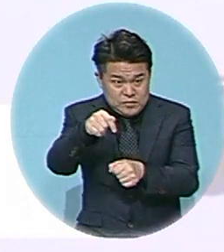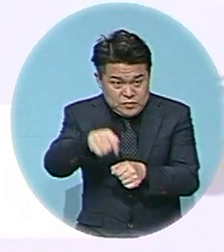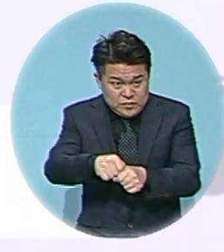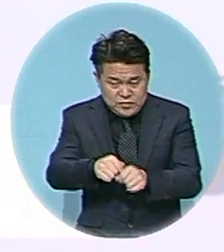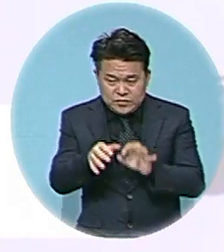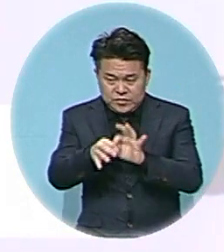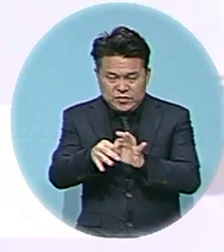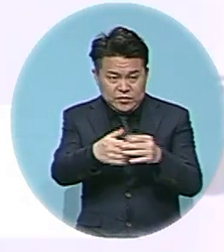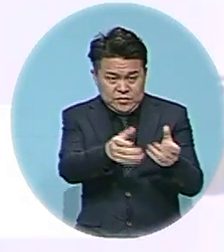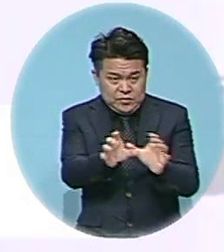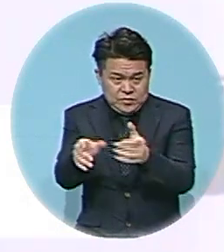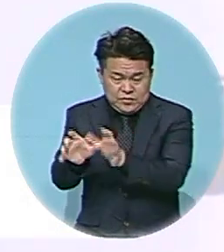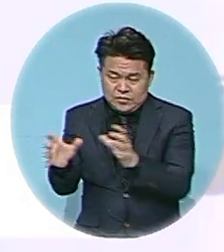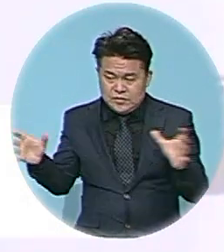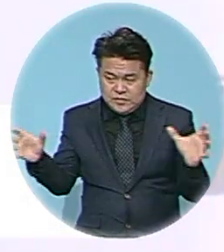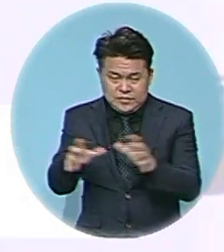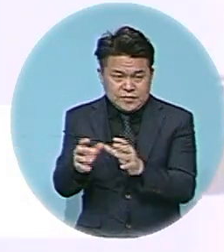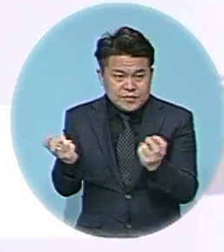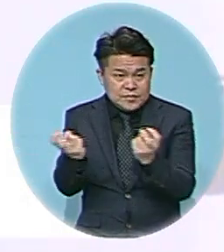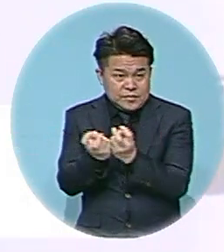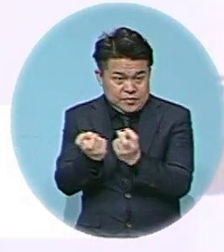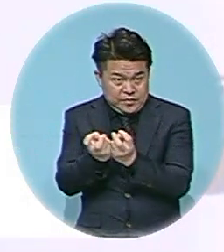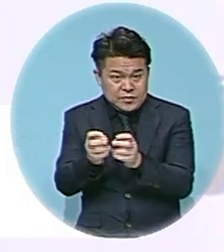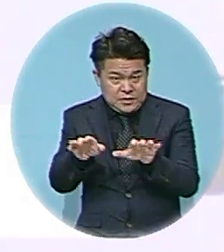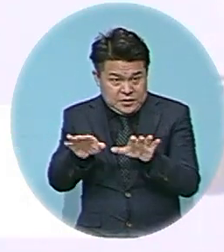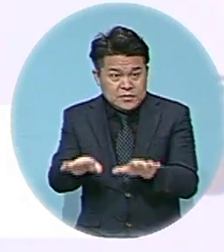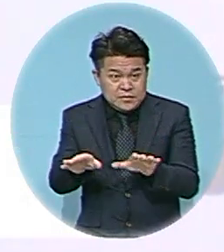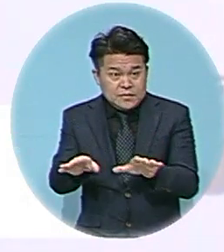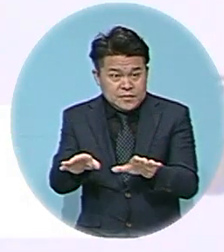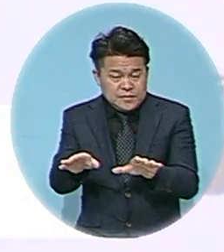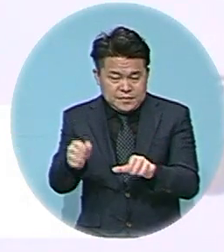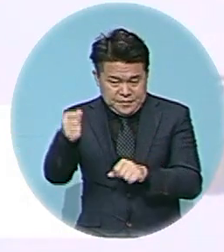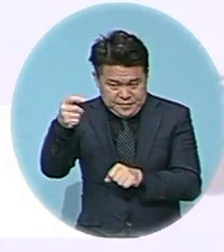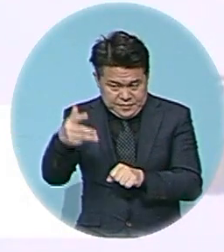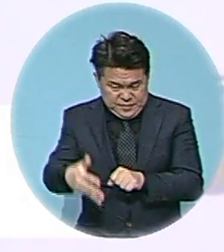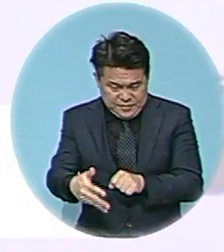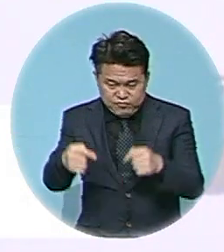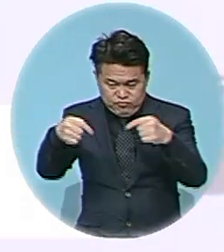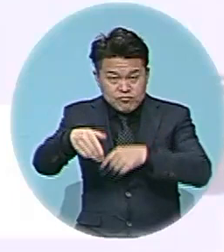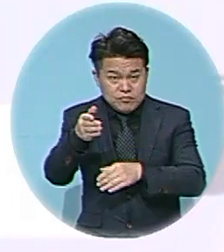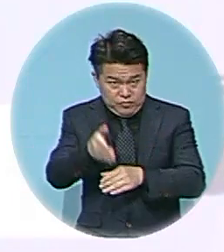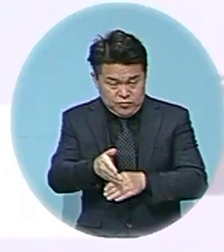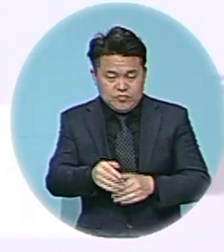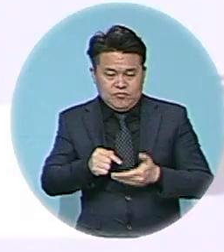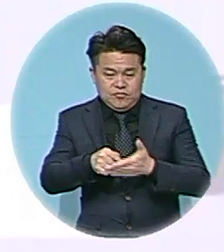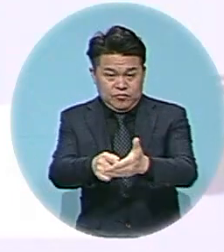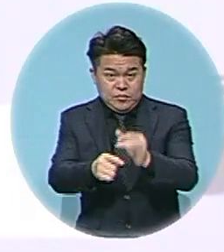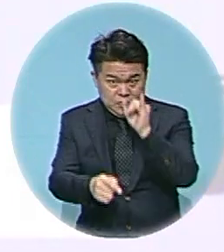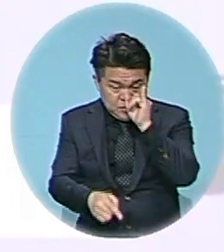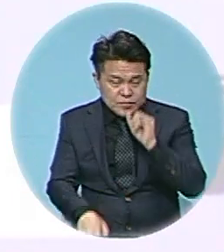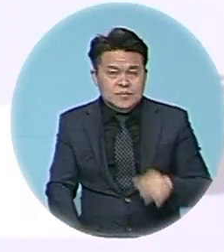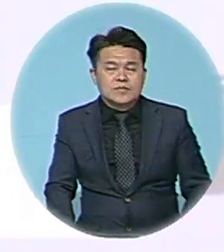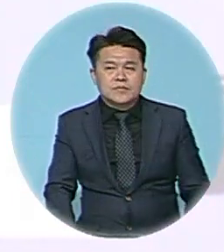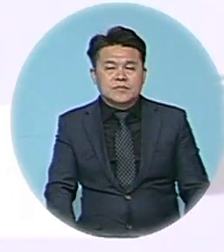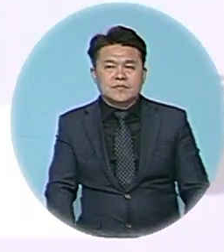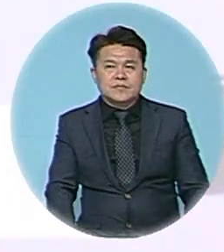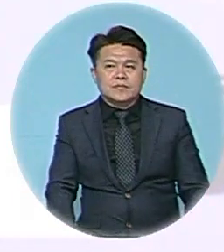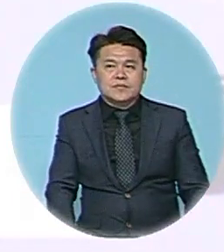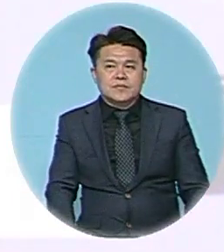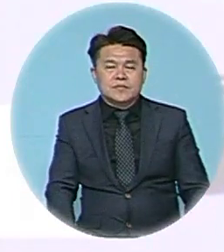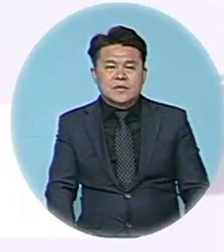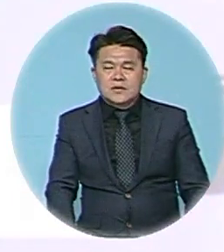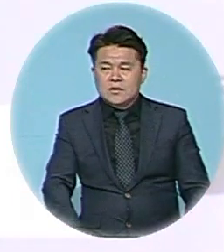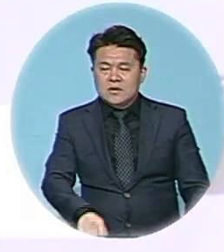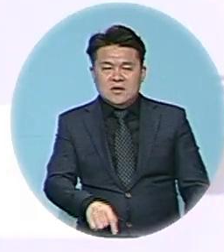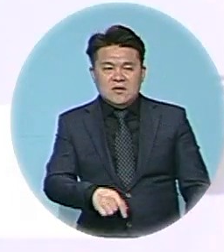관계부처 합동 대책을 서너 차례 지금 논의하고 추진 중에 있습니다. 매점